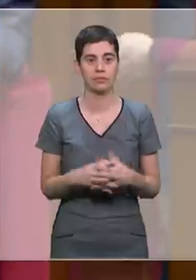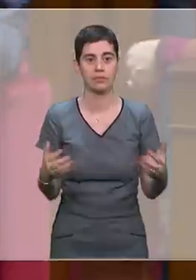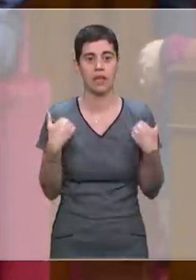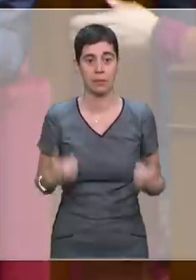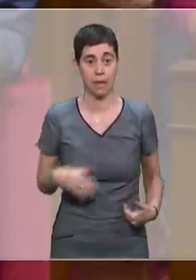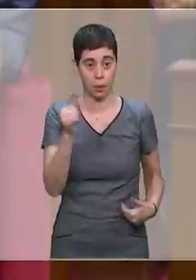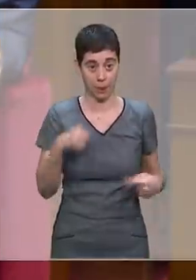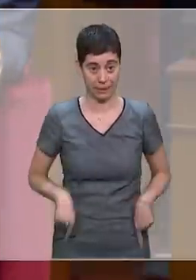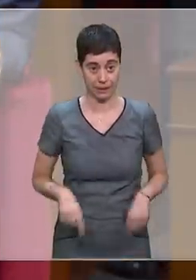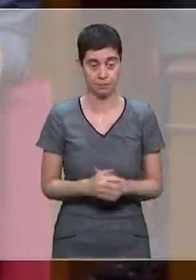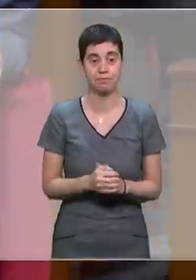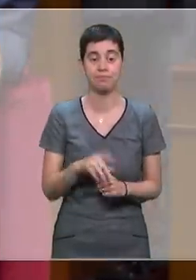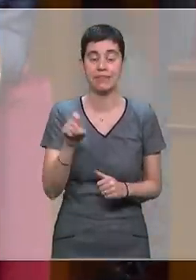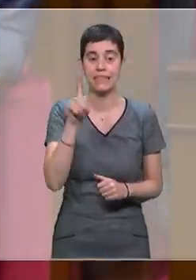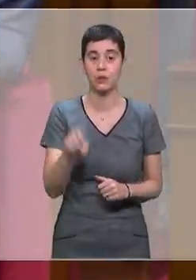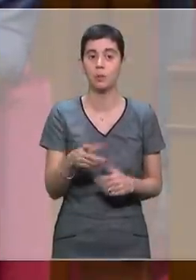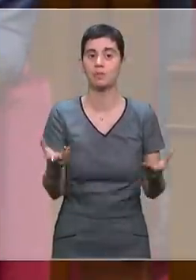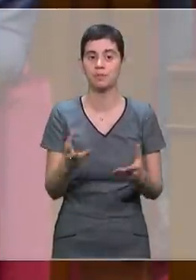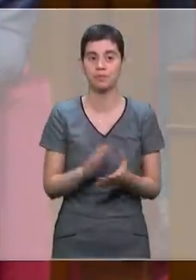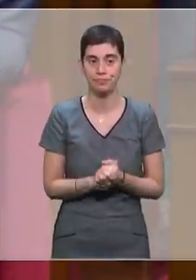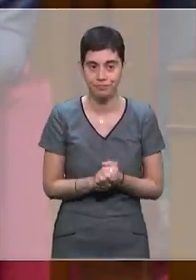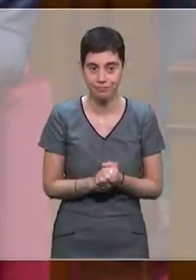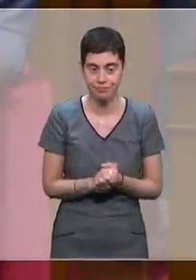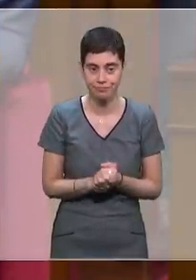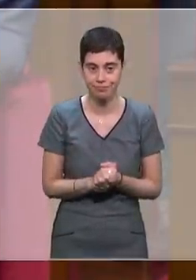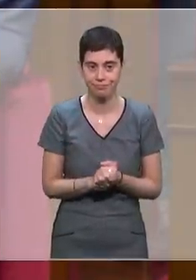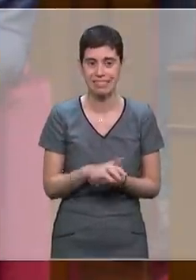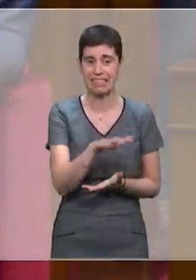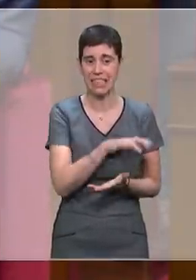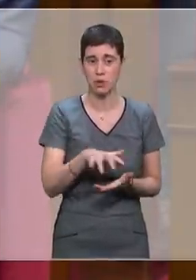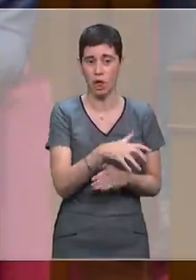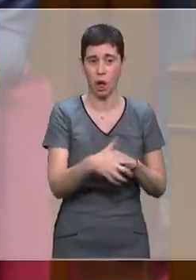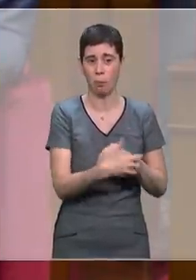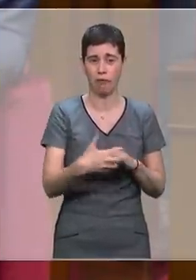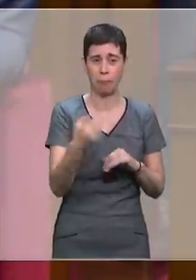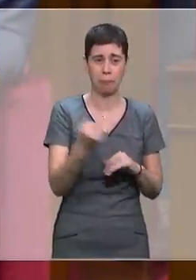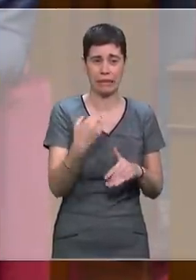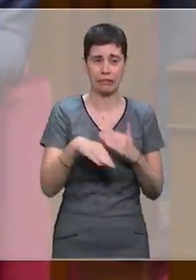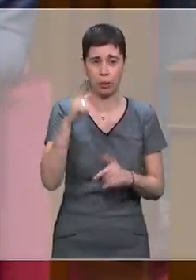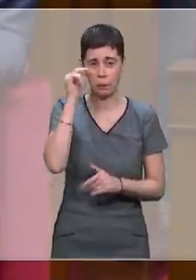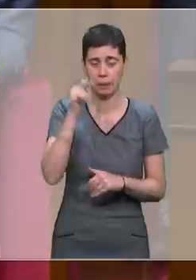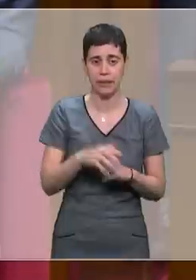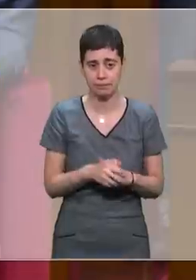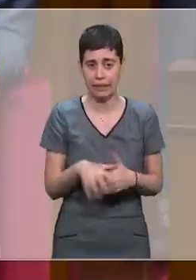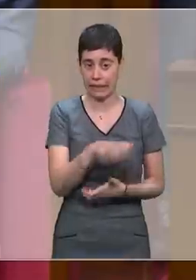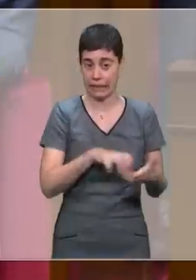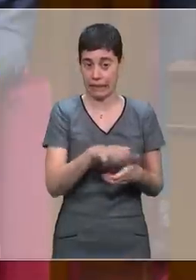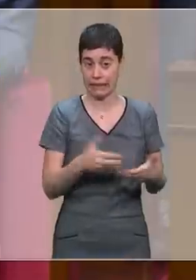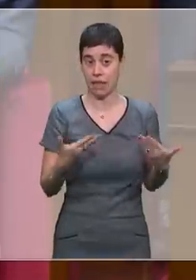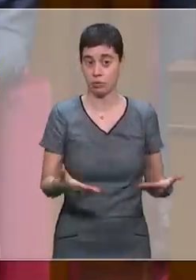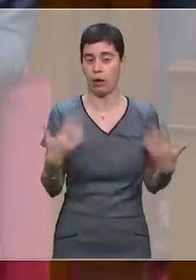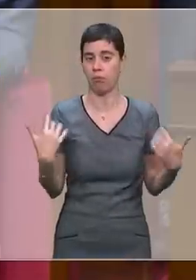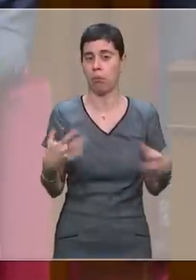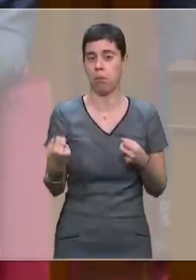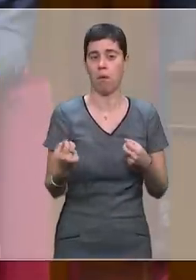Madame la Première ministre, ma question concerne les territoires les plus pauvres de la République dans lesquels les crises actuelles ont des